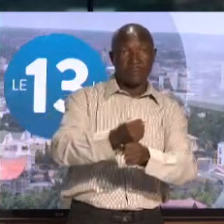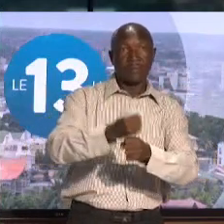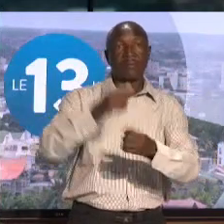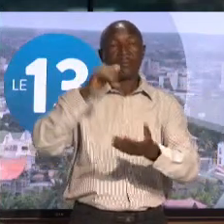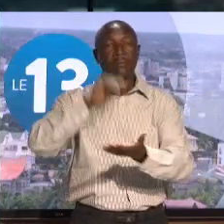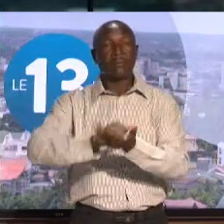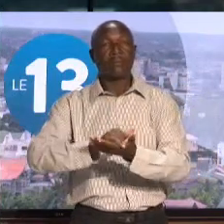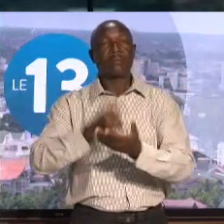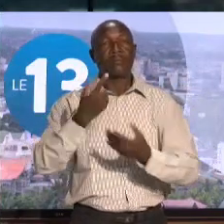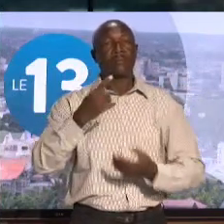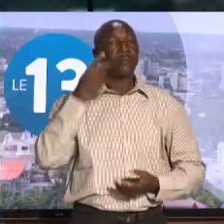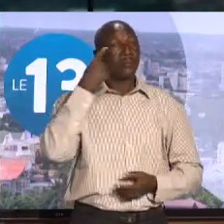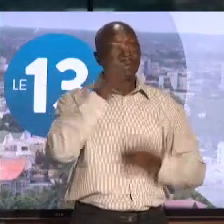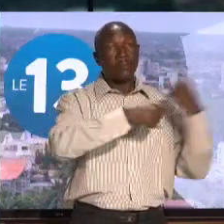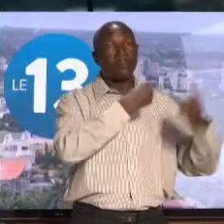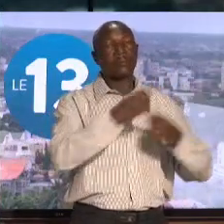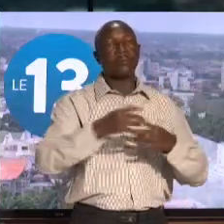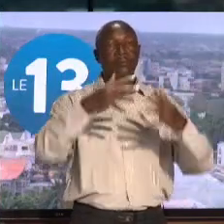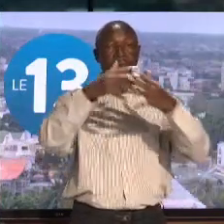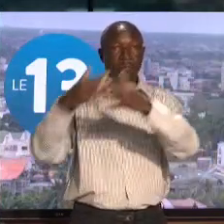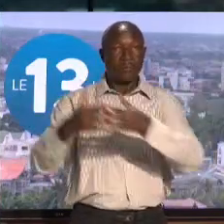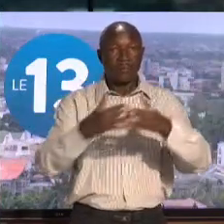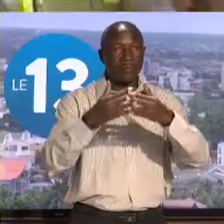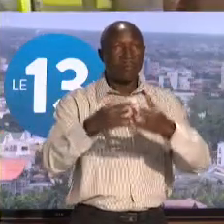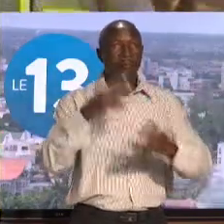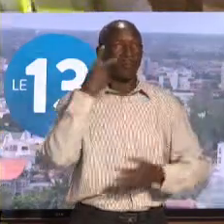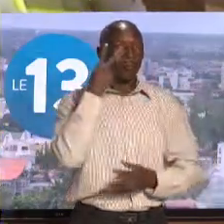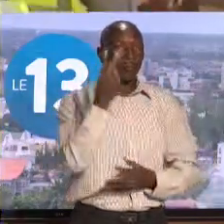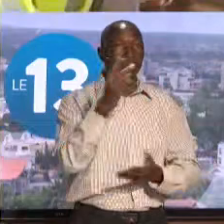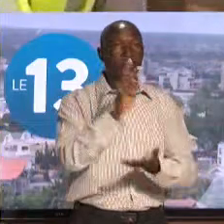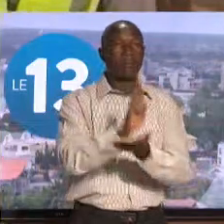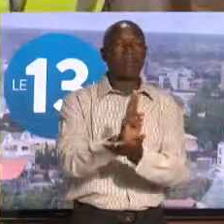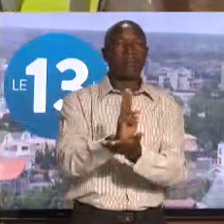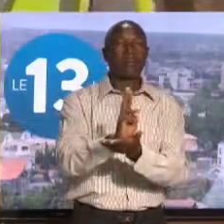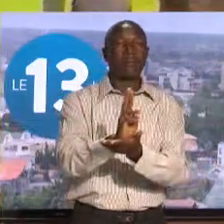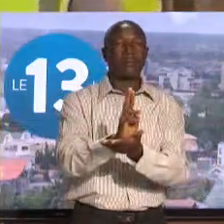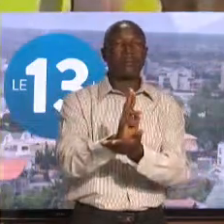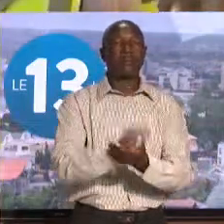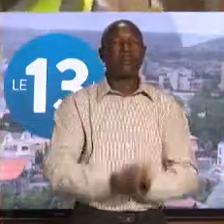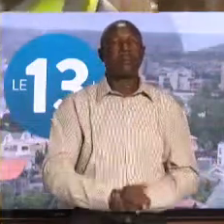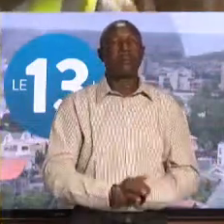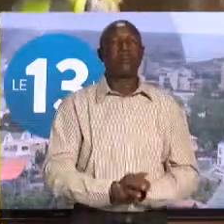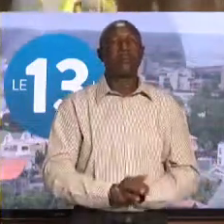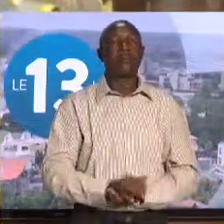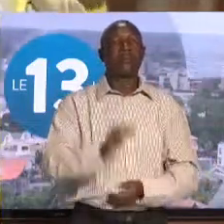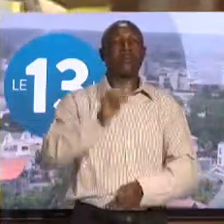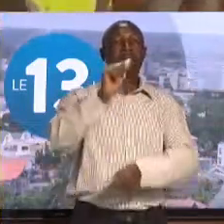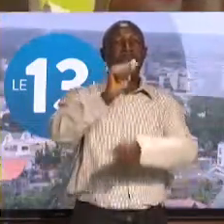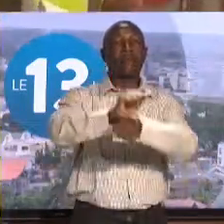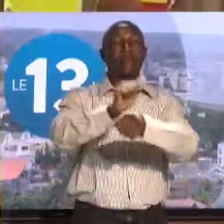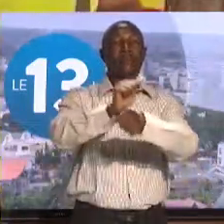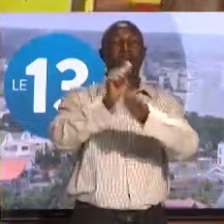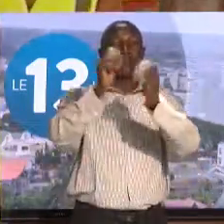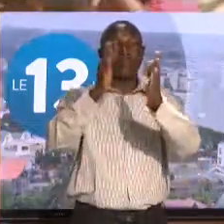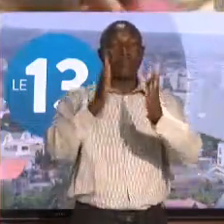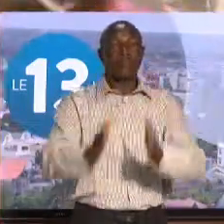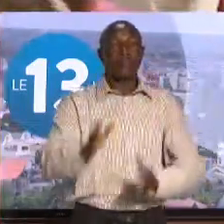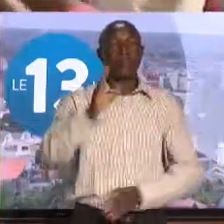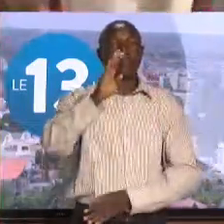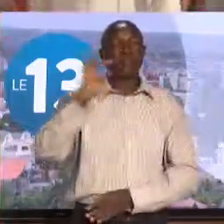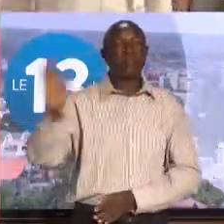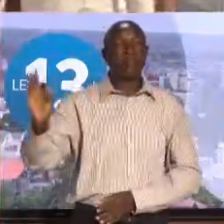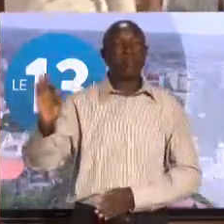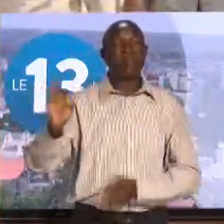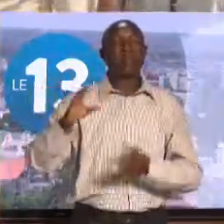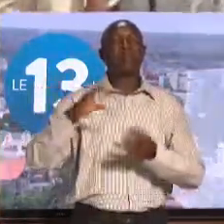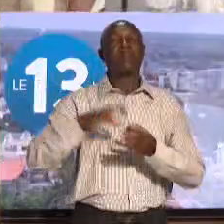direction Chicago aux États-Unis avec Maïmouna Traoré. Des travailleurs burkinabés battant le pavé pour